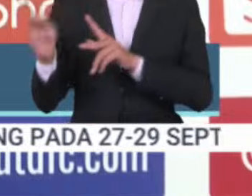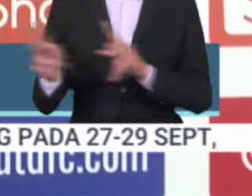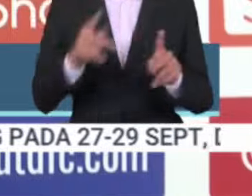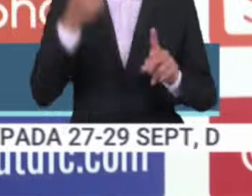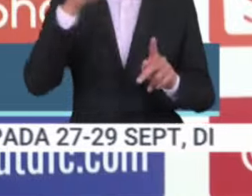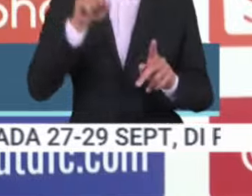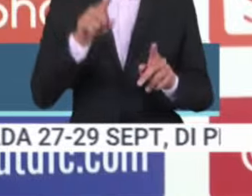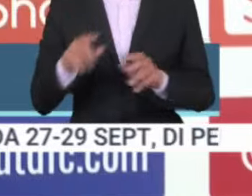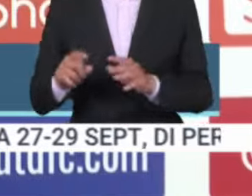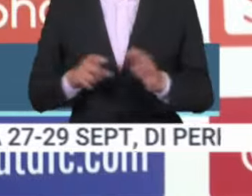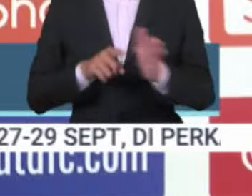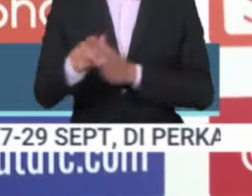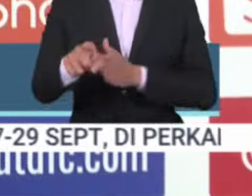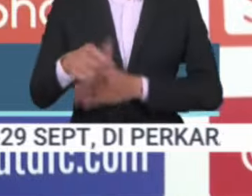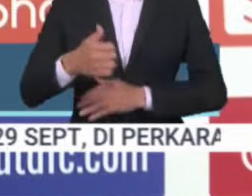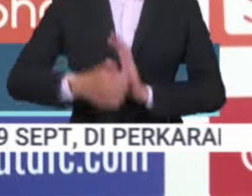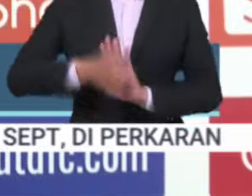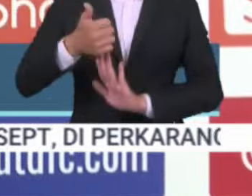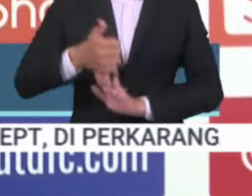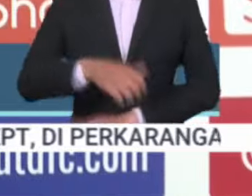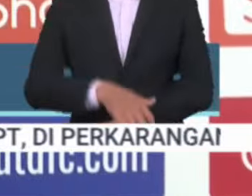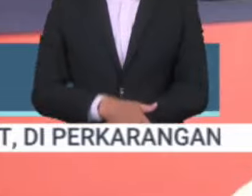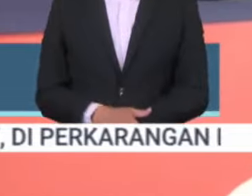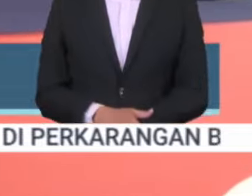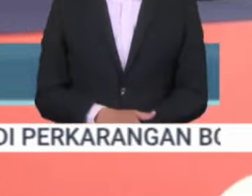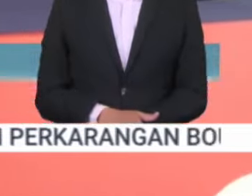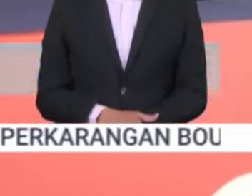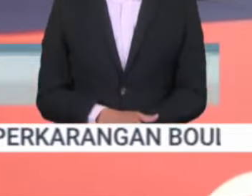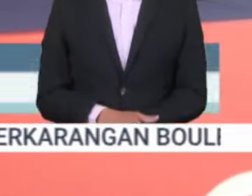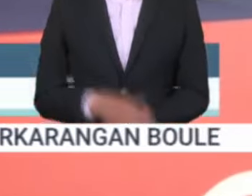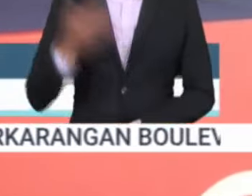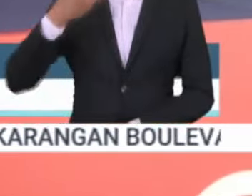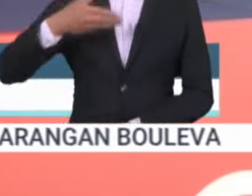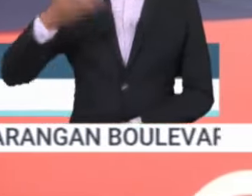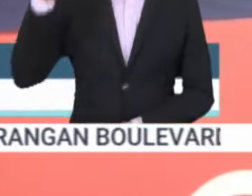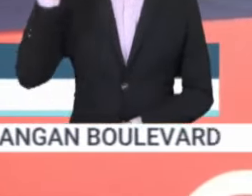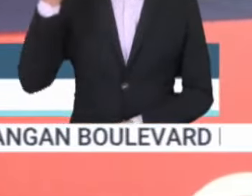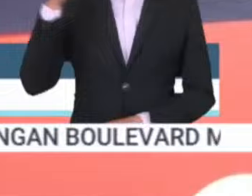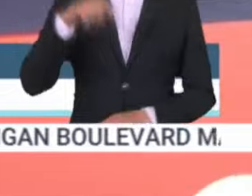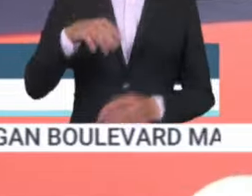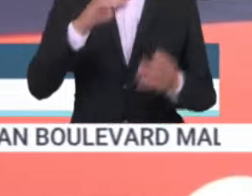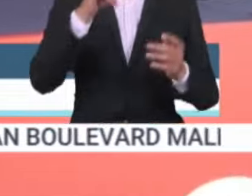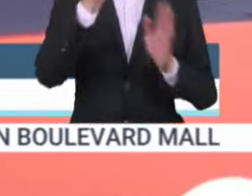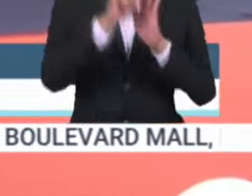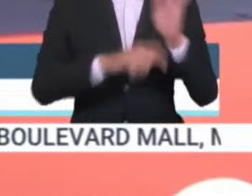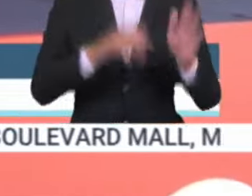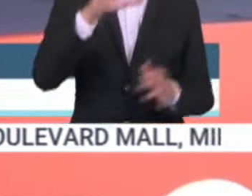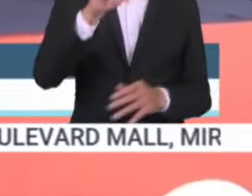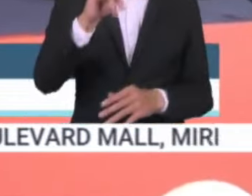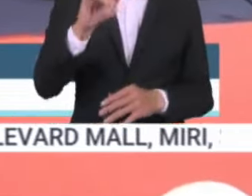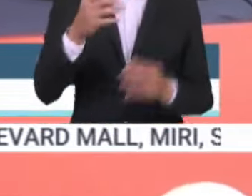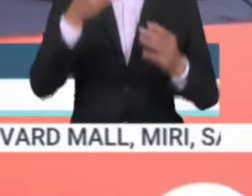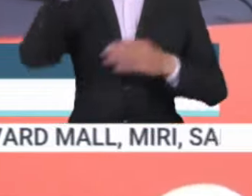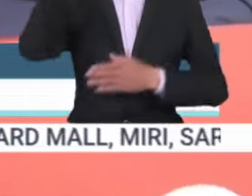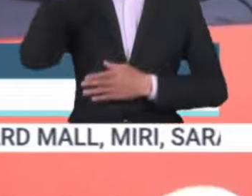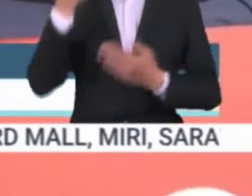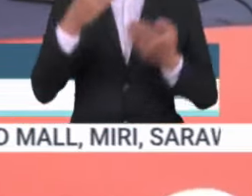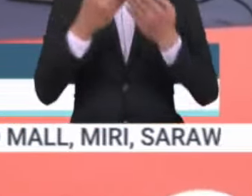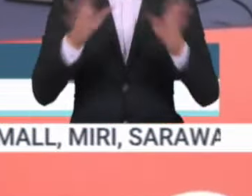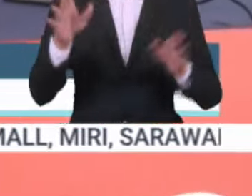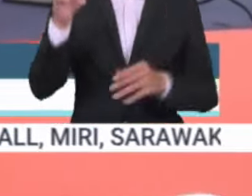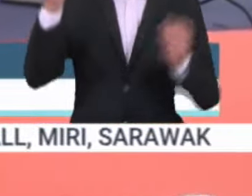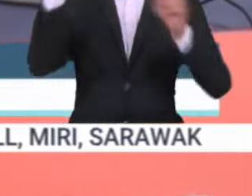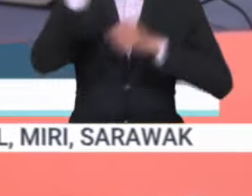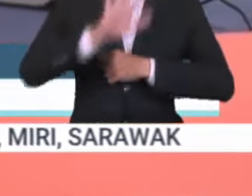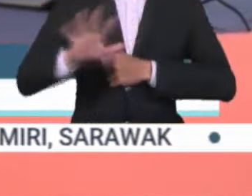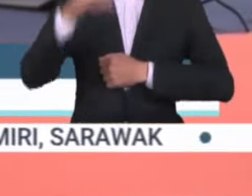ball as high as possible. Sebelum ini, skuad The City Boys membuka kempen kejuaraan Kelab ASEAN